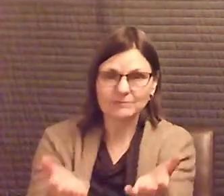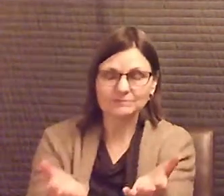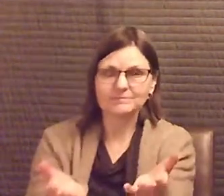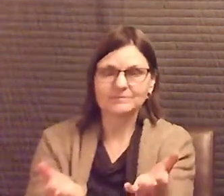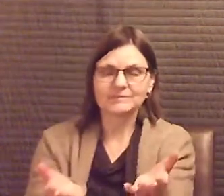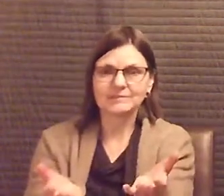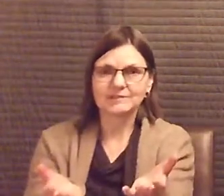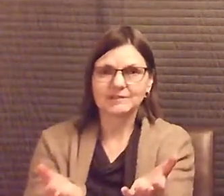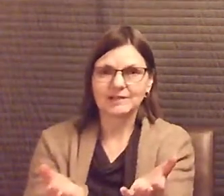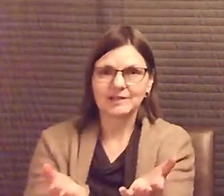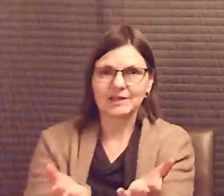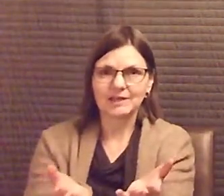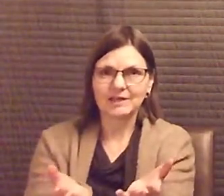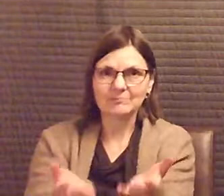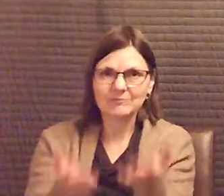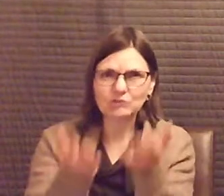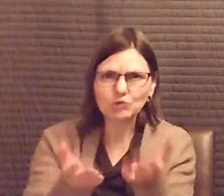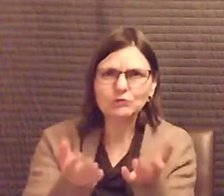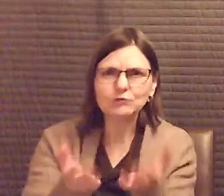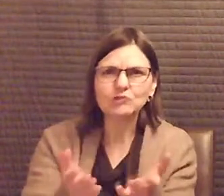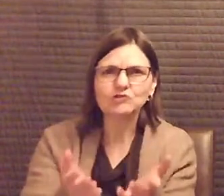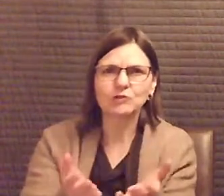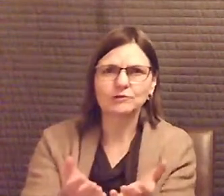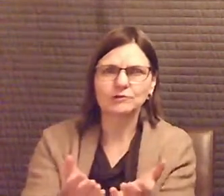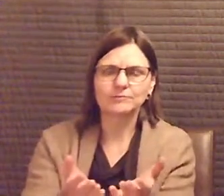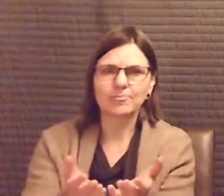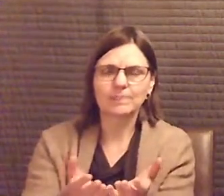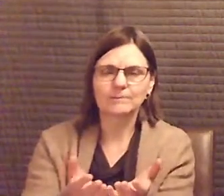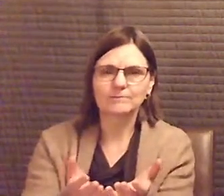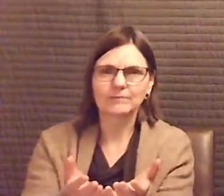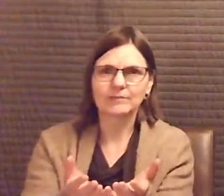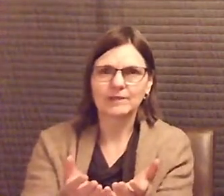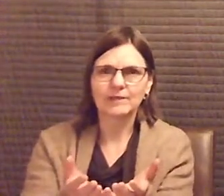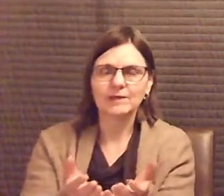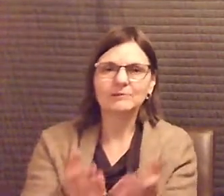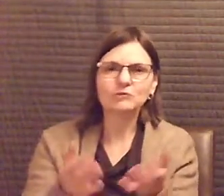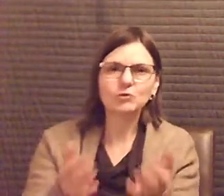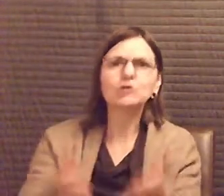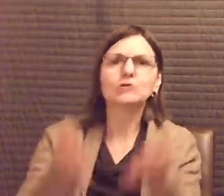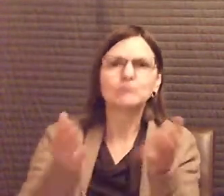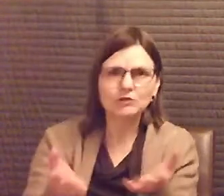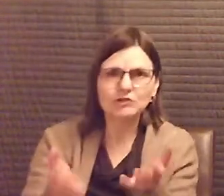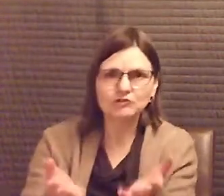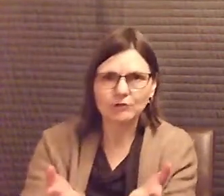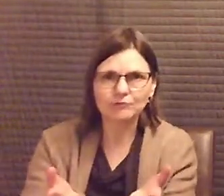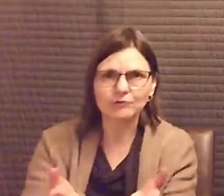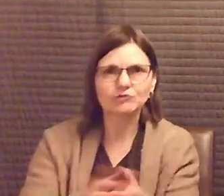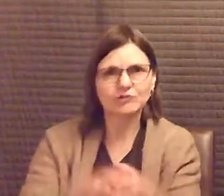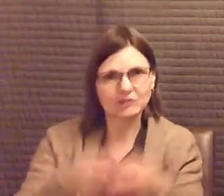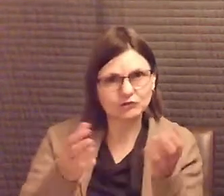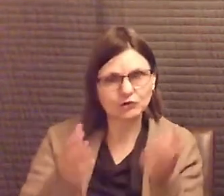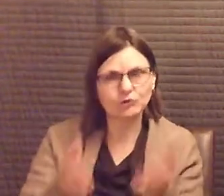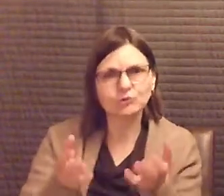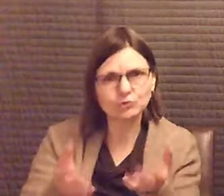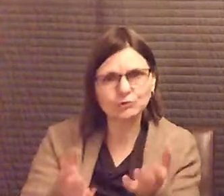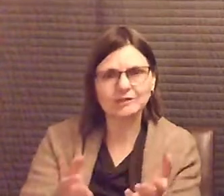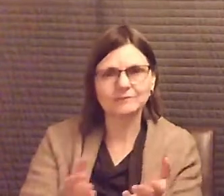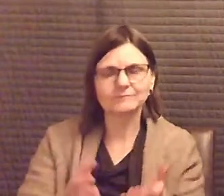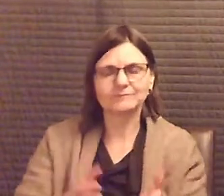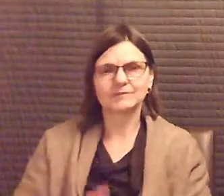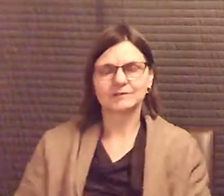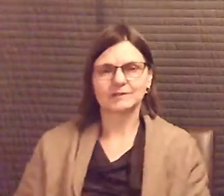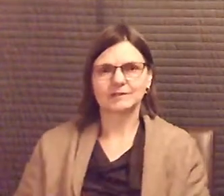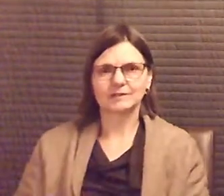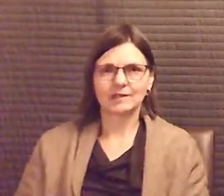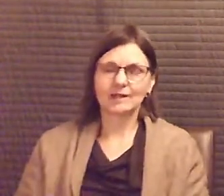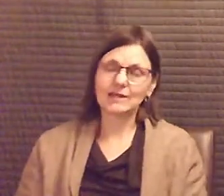te voeden kom nutrition met goede voedingsstoffen dik en crow met goede voedingsstoffen zodat ze kunnen groeien en